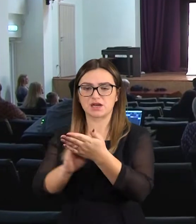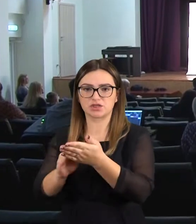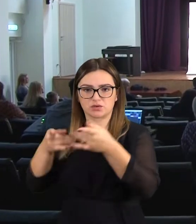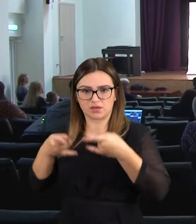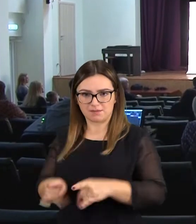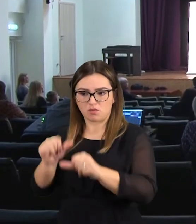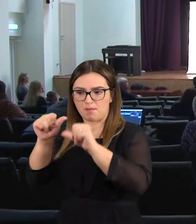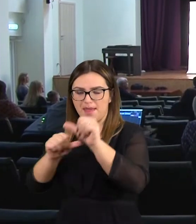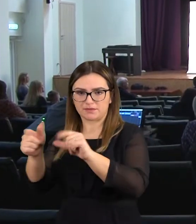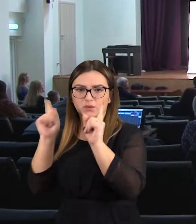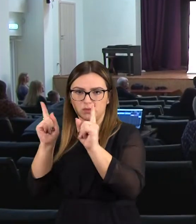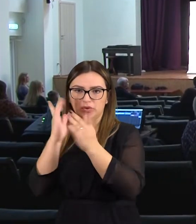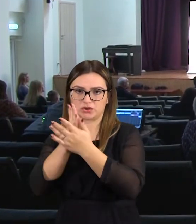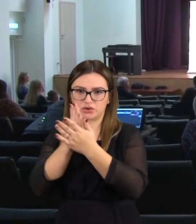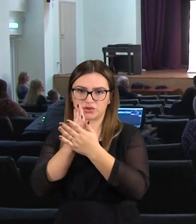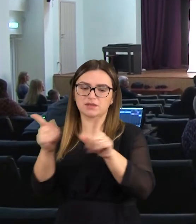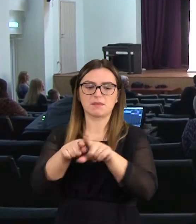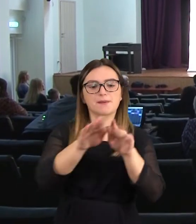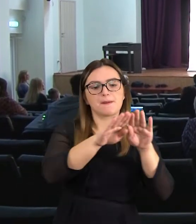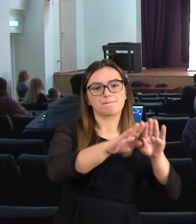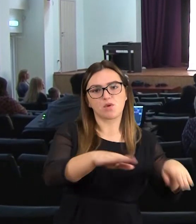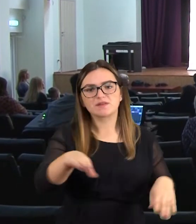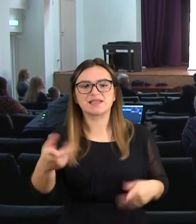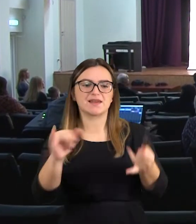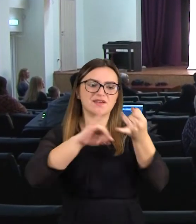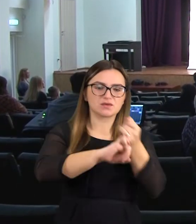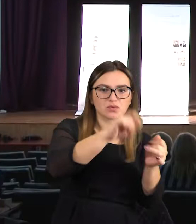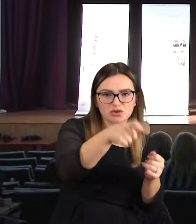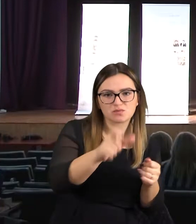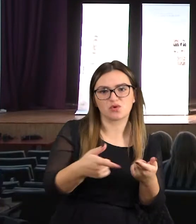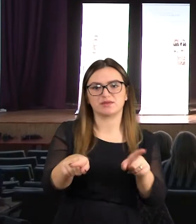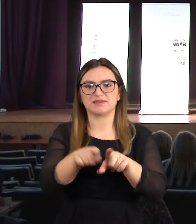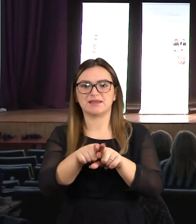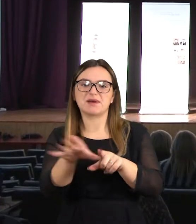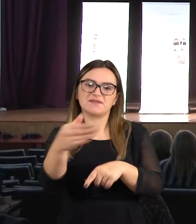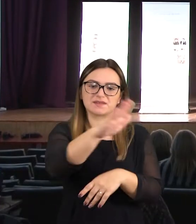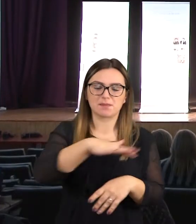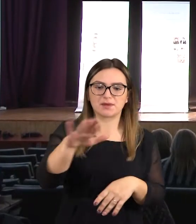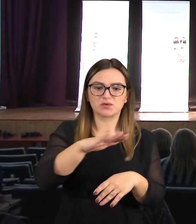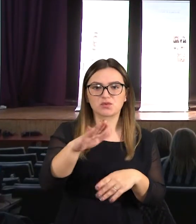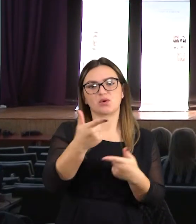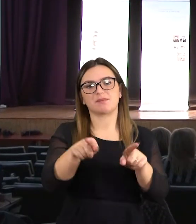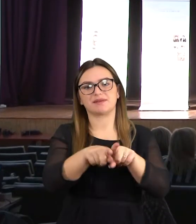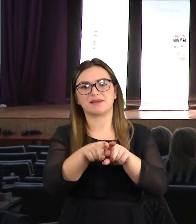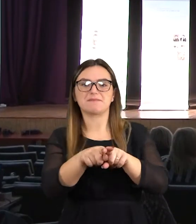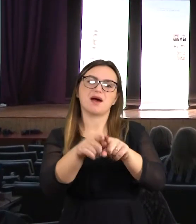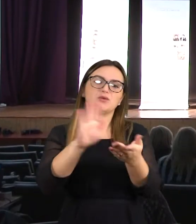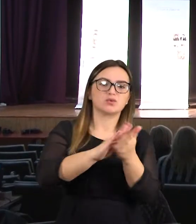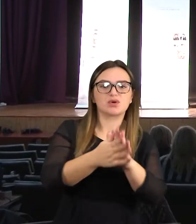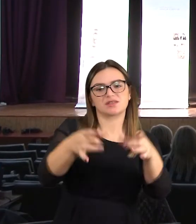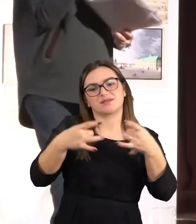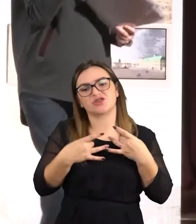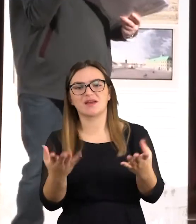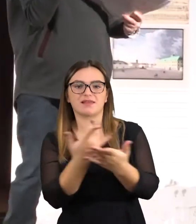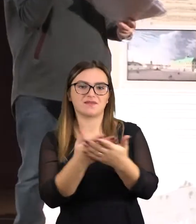gimimo metinėms surinktų renginių cikle moksleiviai, istorikai, vietiniai akmeniškiai ir dvasininkai prisiminė šį nepaprastą žmogų, kuris